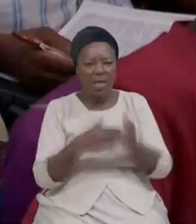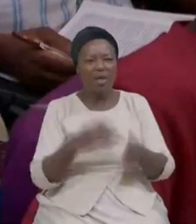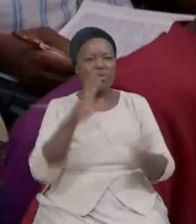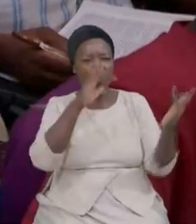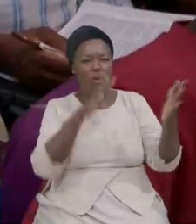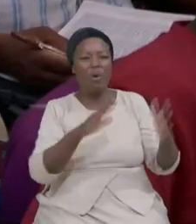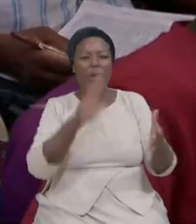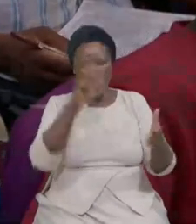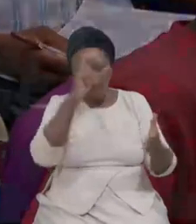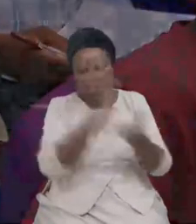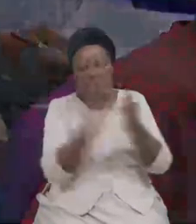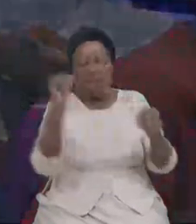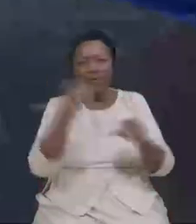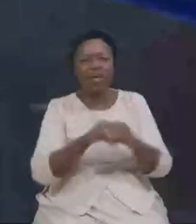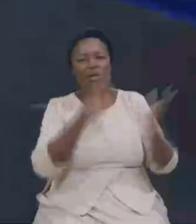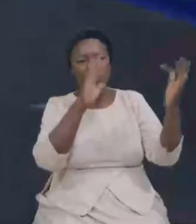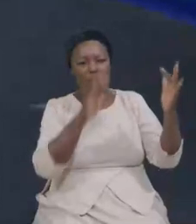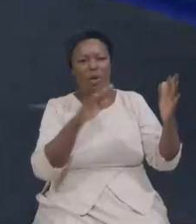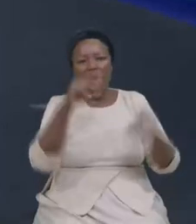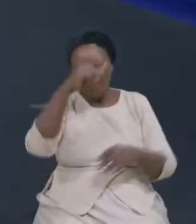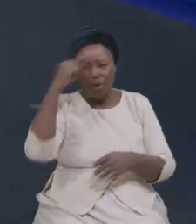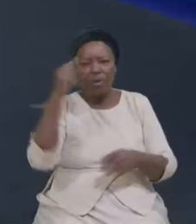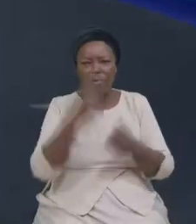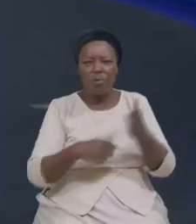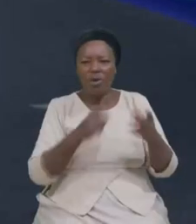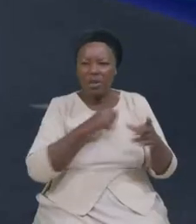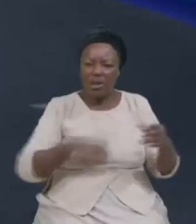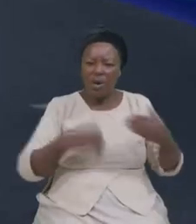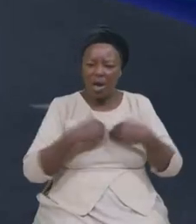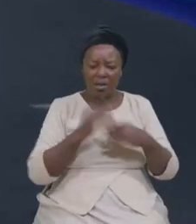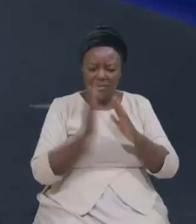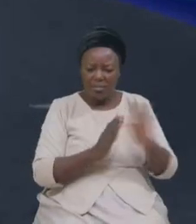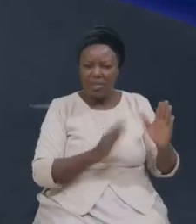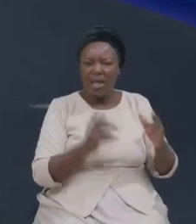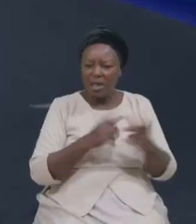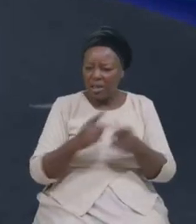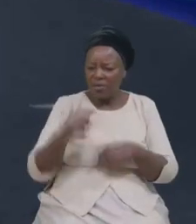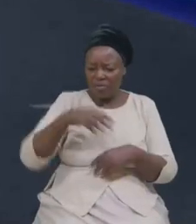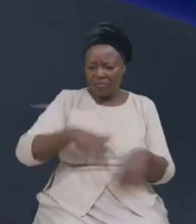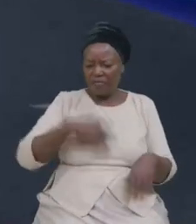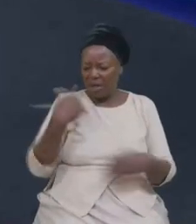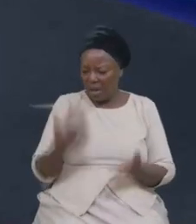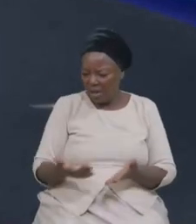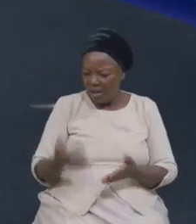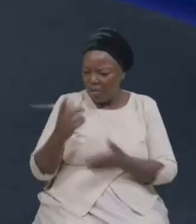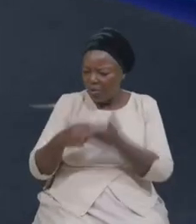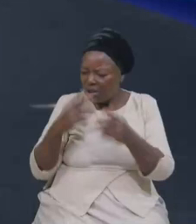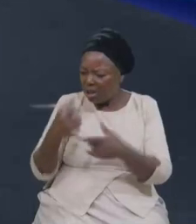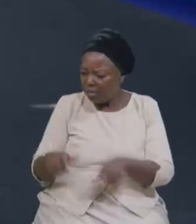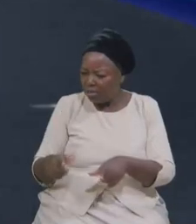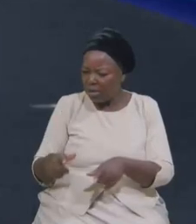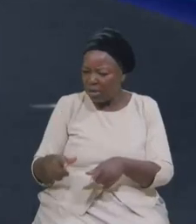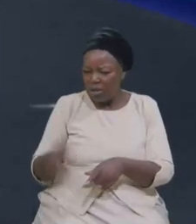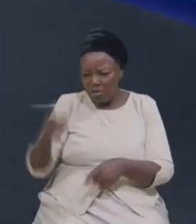choses sont désespérées, quand il semble que quelqu'un ne peut, il est si malade et on